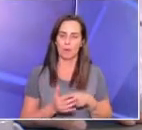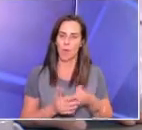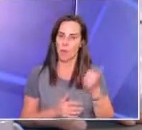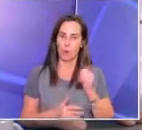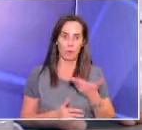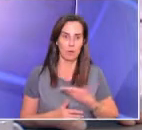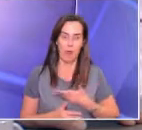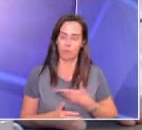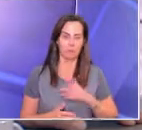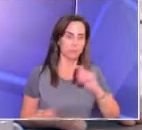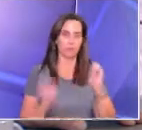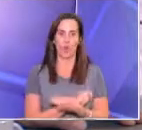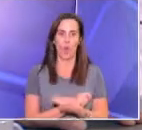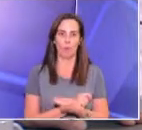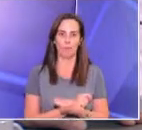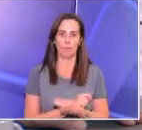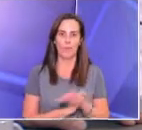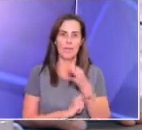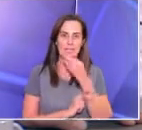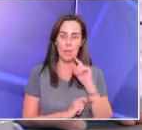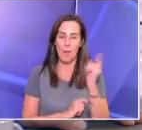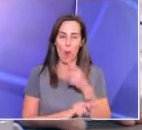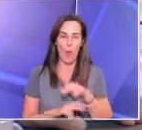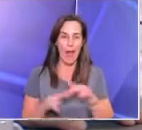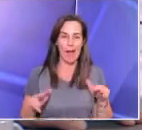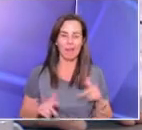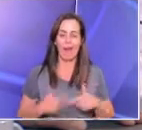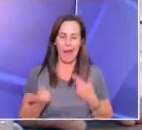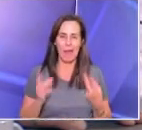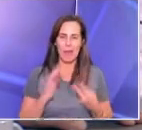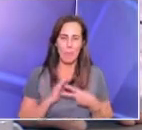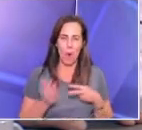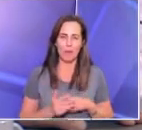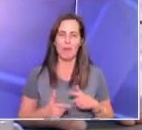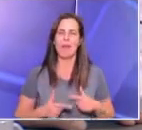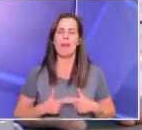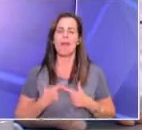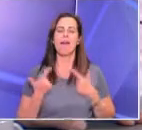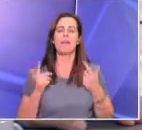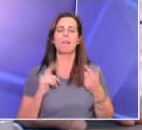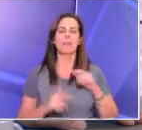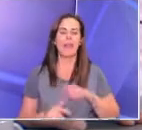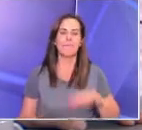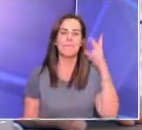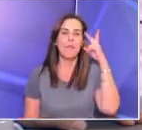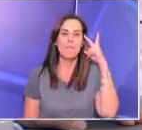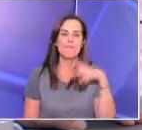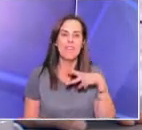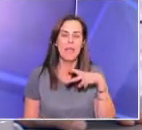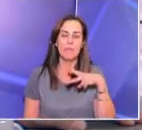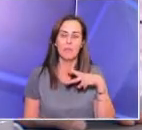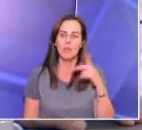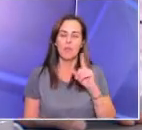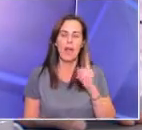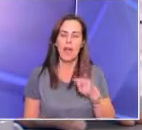אתמול קיבלנו די סתירה לתזה. לגמרי. צעירים בכל הארץ חיים את הפוליטיקה, חיים את הפוליטיקה המקומית, ומבינים עוד משהו, שלא